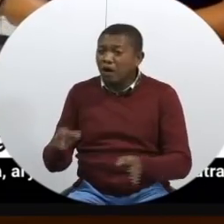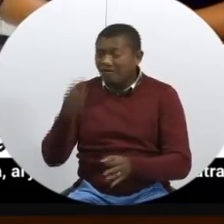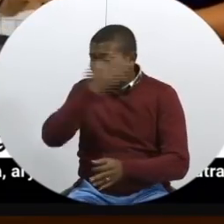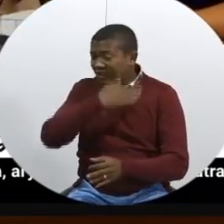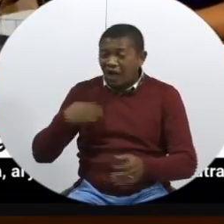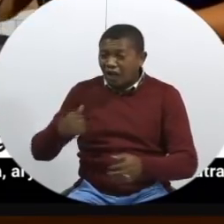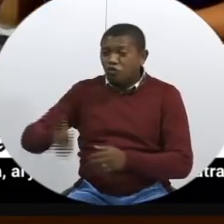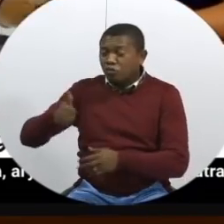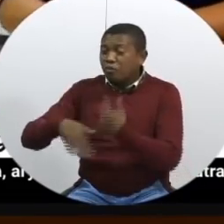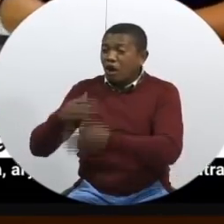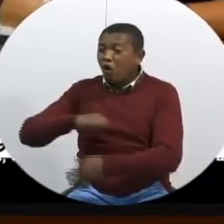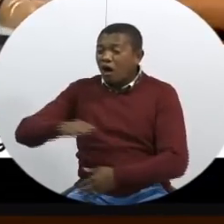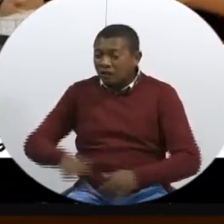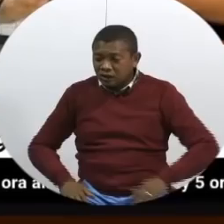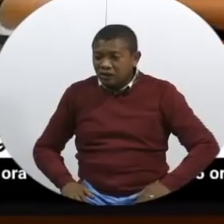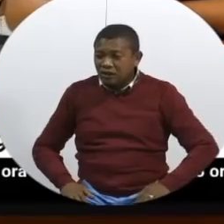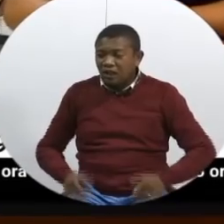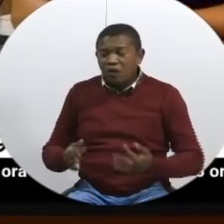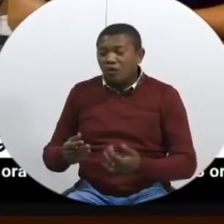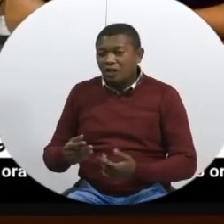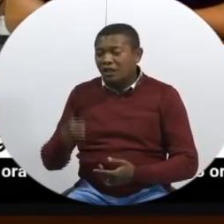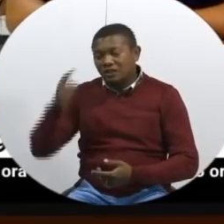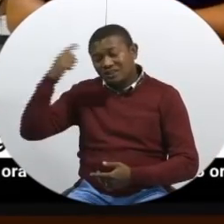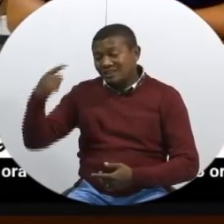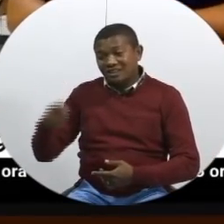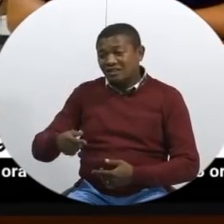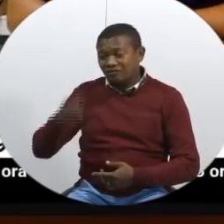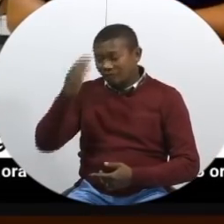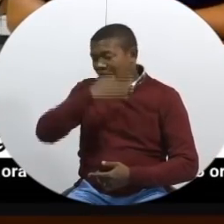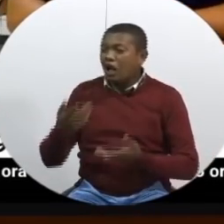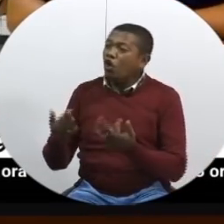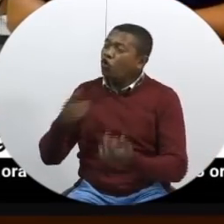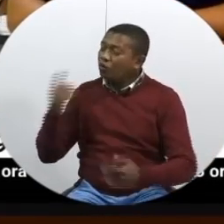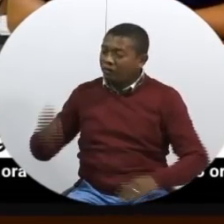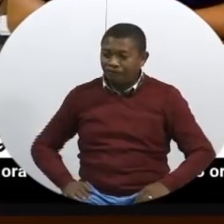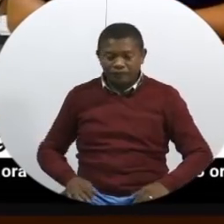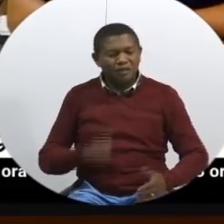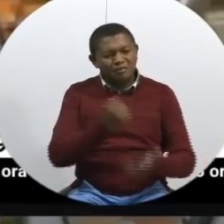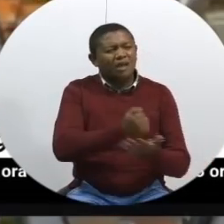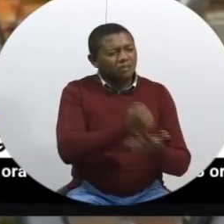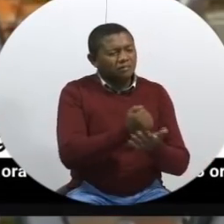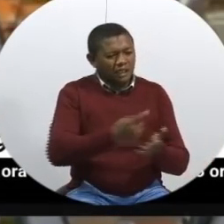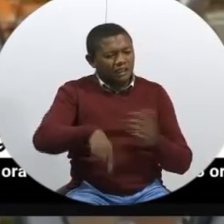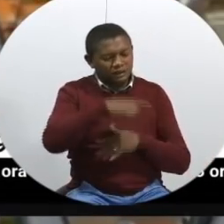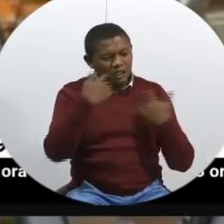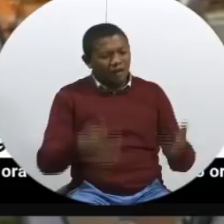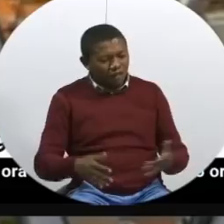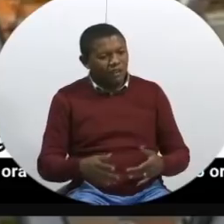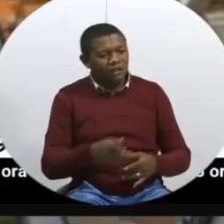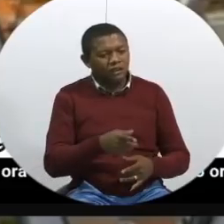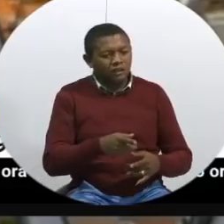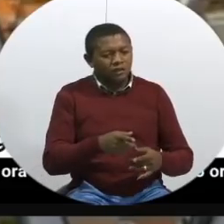Andriamatofolo sa efa tsy maintsy efa ny finafinainareo ihany koa? Ia, marina tokoa zany satria ny hafahantsika miodina aloha dia ny